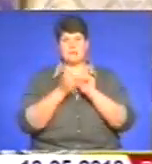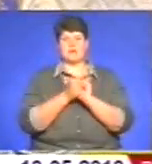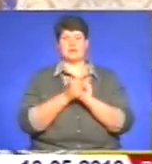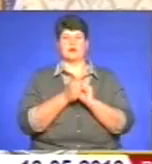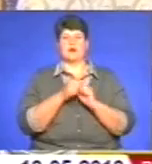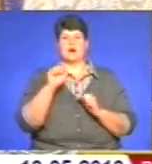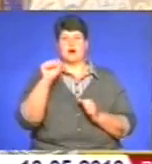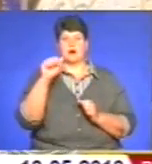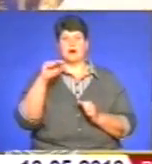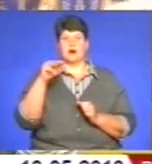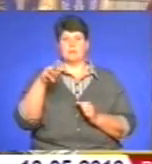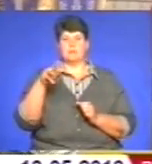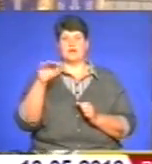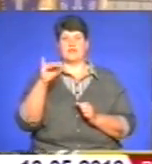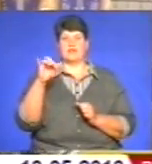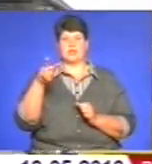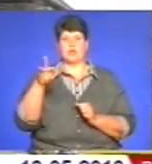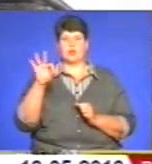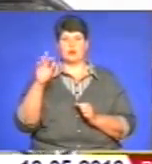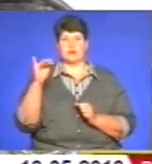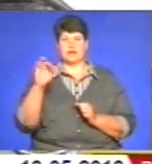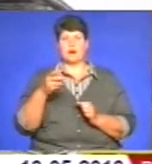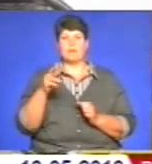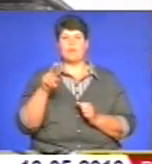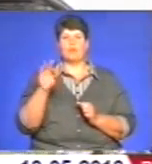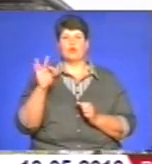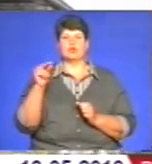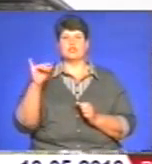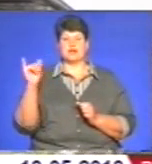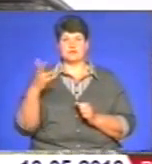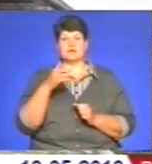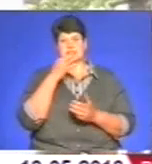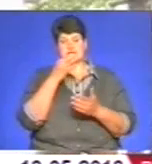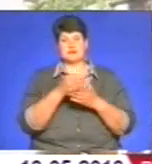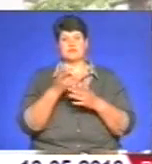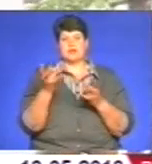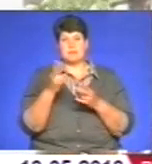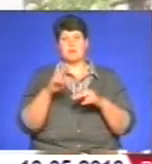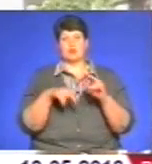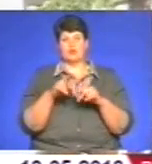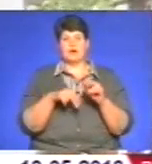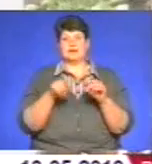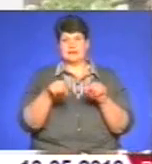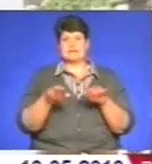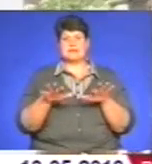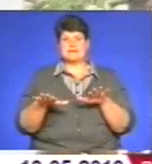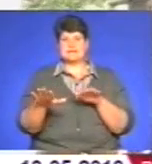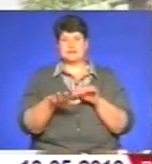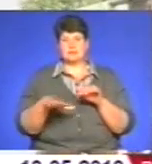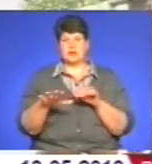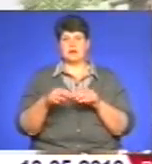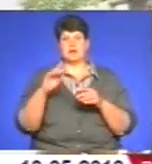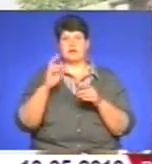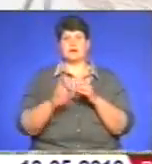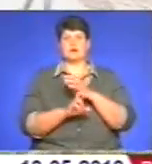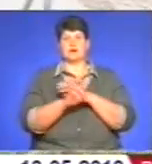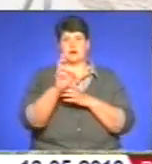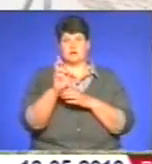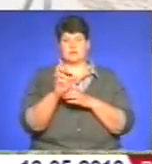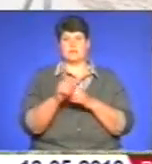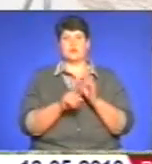Перед смертю святий заповів побудувати на своїй землі храм і монастир. Цього року День пам'яті розпочався урочистим